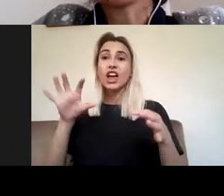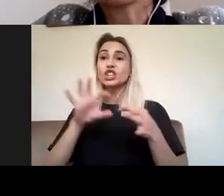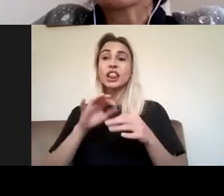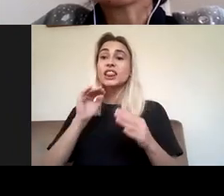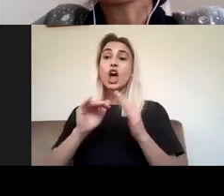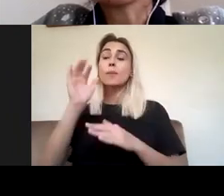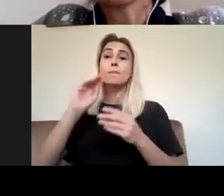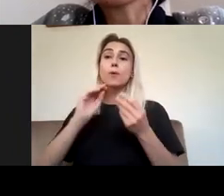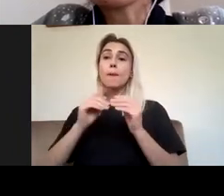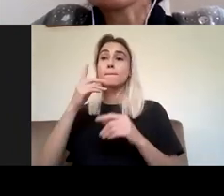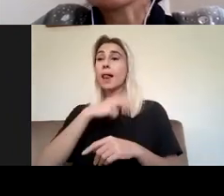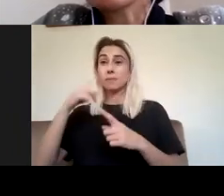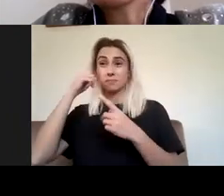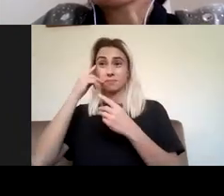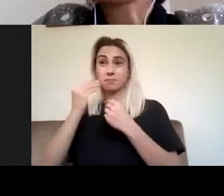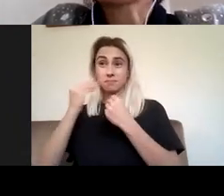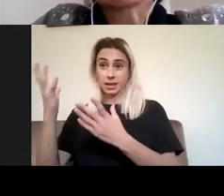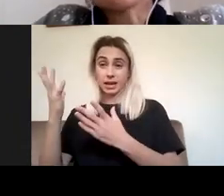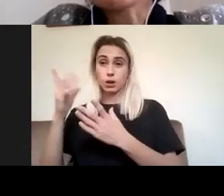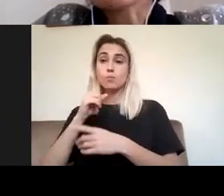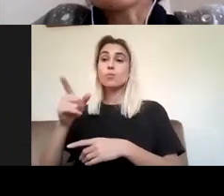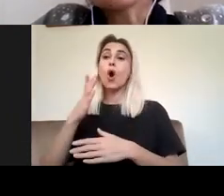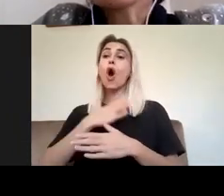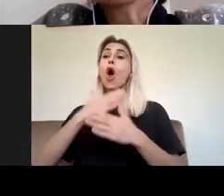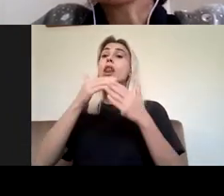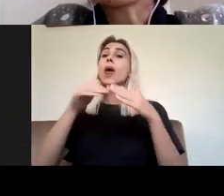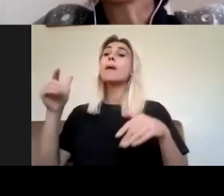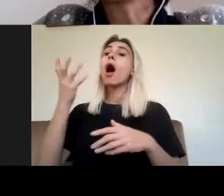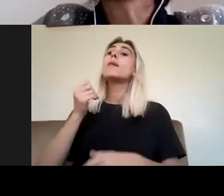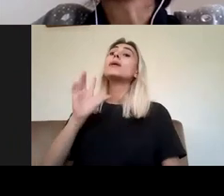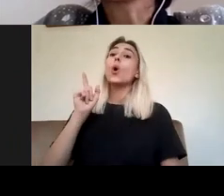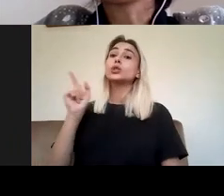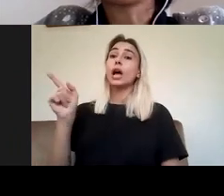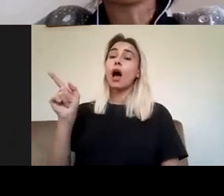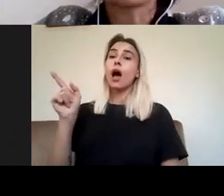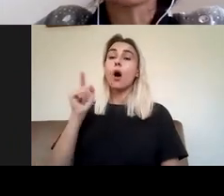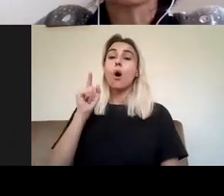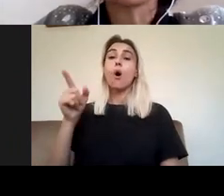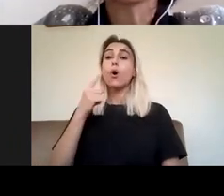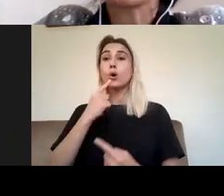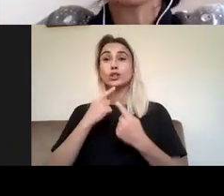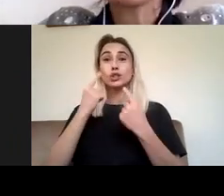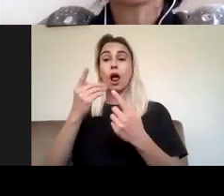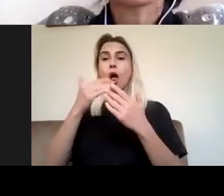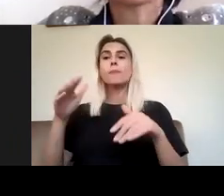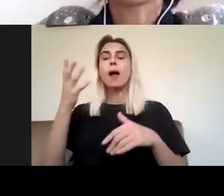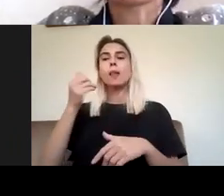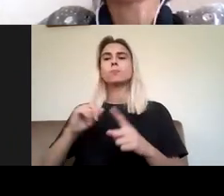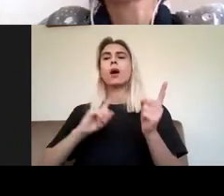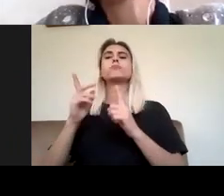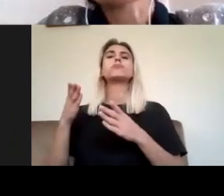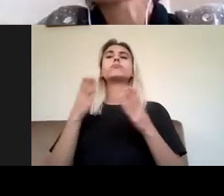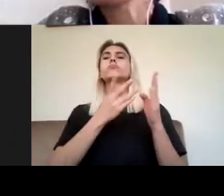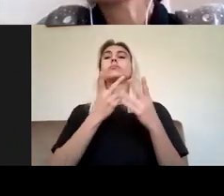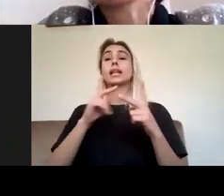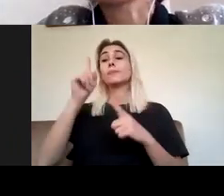belediyeye bildirip eğer buna ilişkin bir önlem almıyorsa, önlem almadığını da ortaya koyduktan sonra bunu mahkemeye taşıyabilirsiniz. Ama